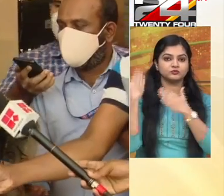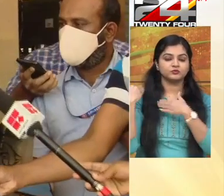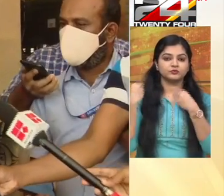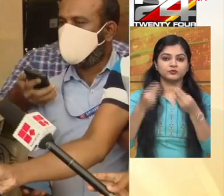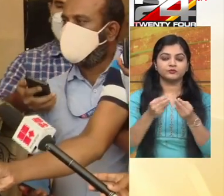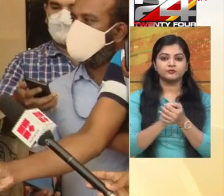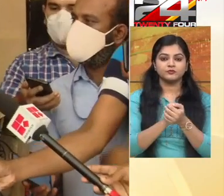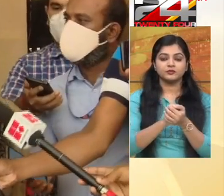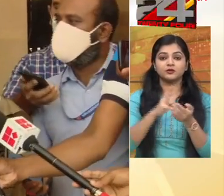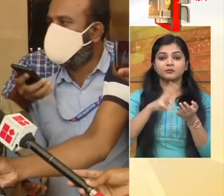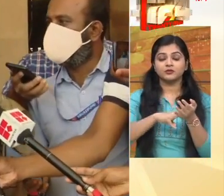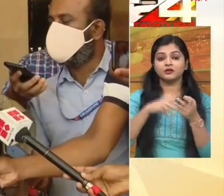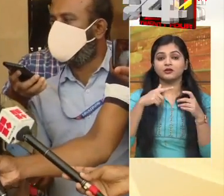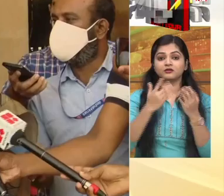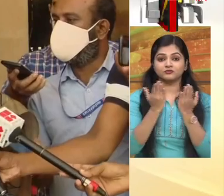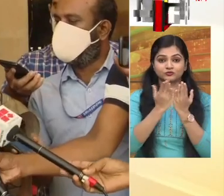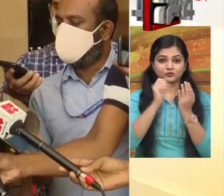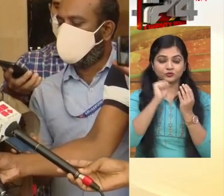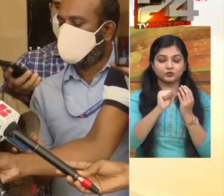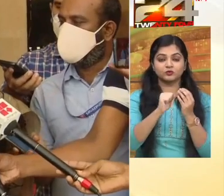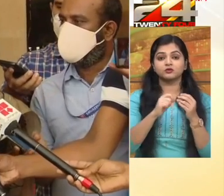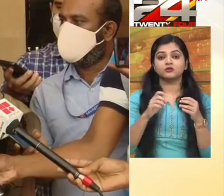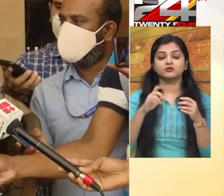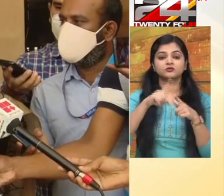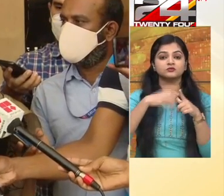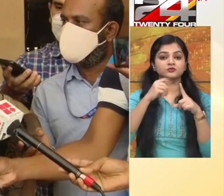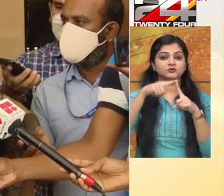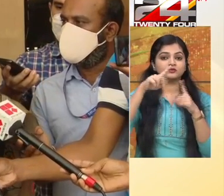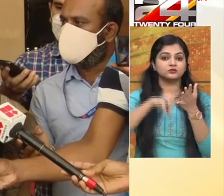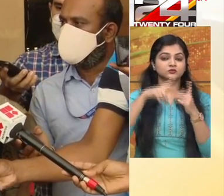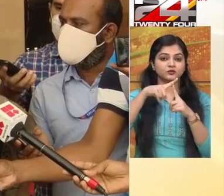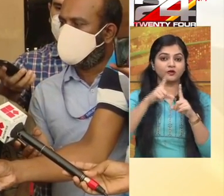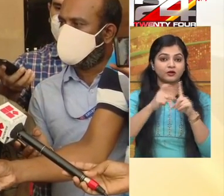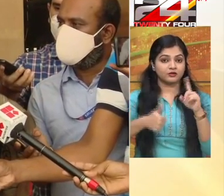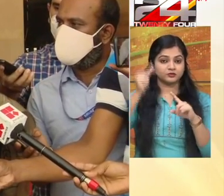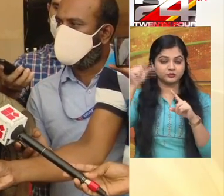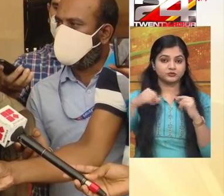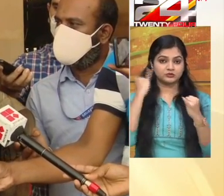മെഡിക്കൽ എഡ്യൂക്കേഷൻ്റെ ജോയിന്റ് ഡയറക്ടറോട് അന്വേഷിച്ച് റിപ്പോർട്ട് നൽകാൻ പറഞ്ഞിട്ടുണ്ട്.